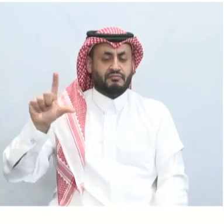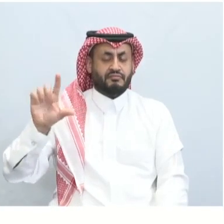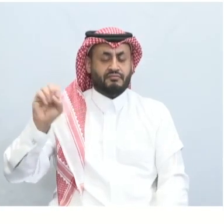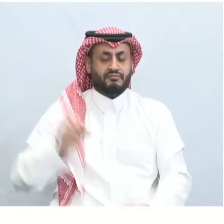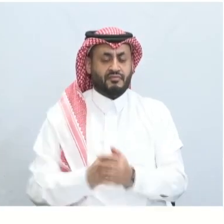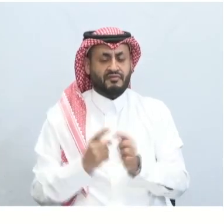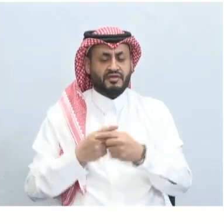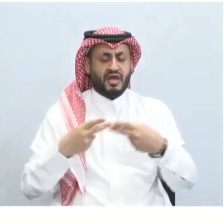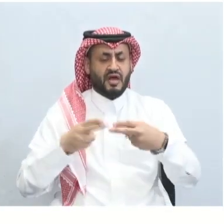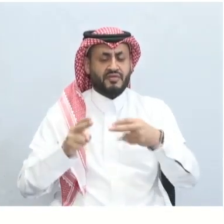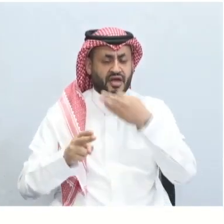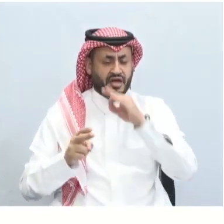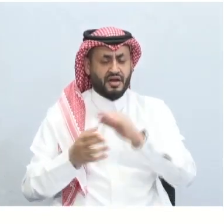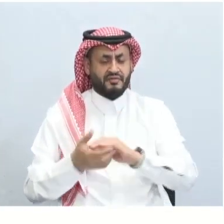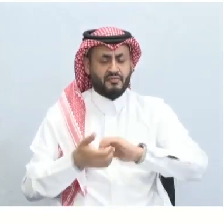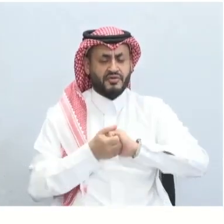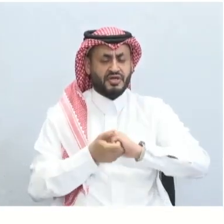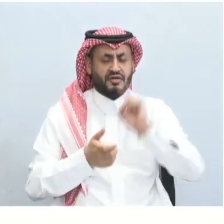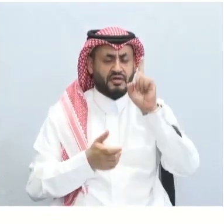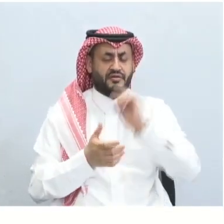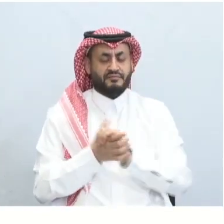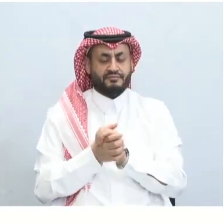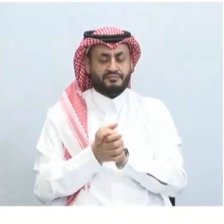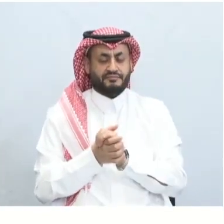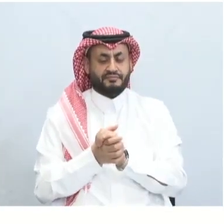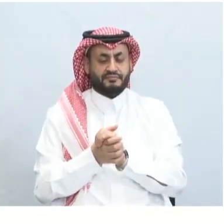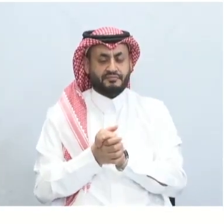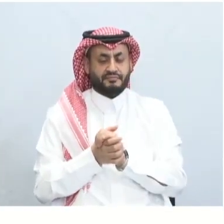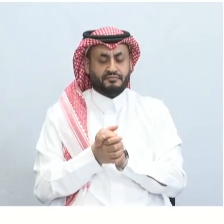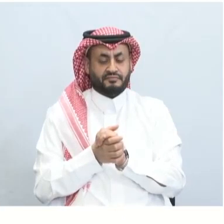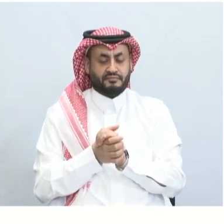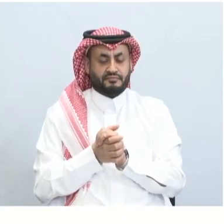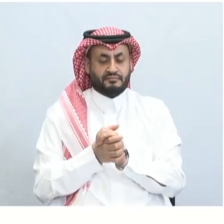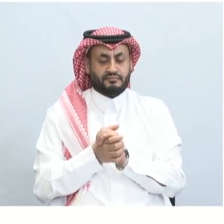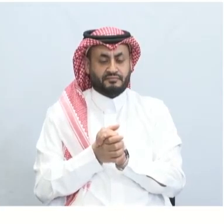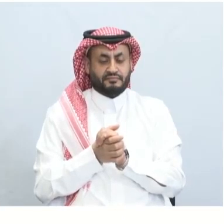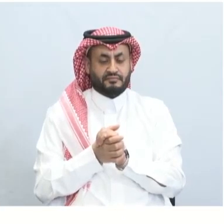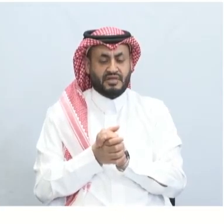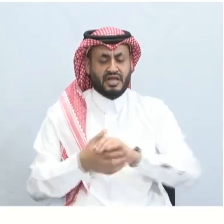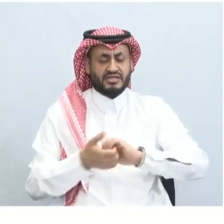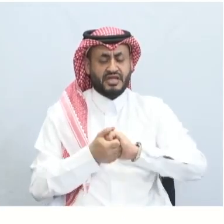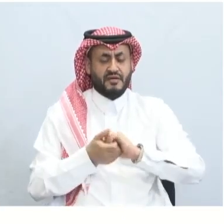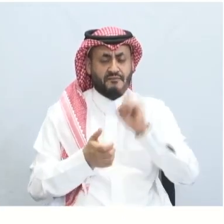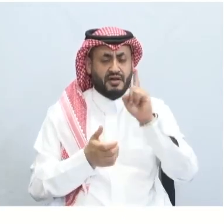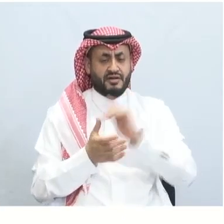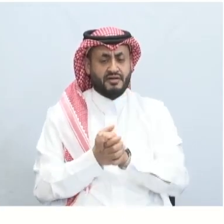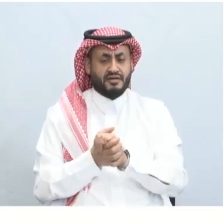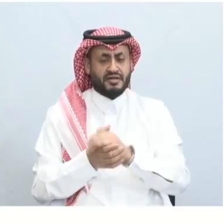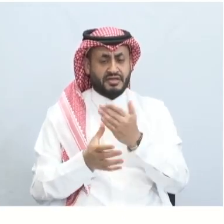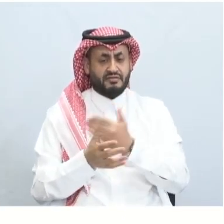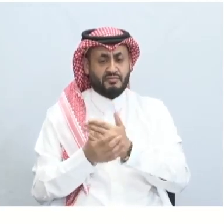قراءتي مستعينا بالله انت تستعين بالله سبحانه وتعالى لاجل ان